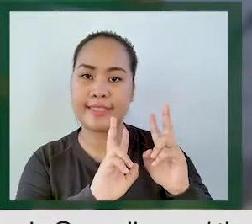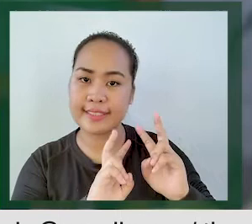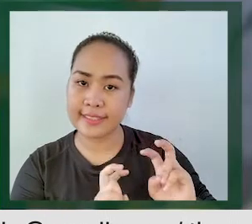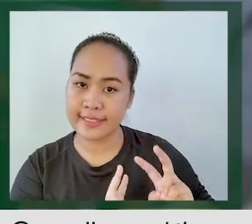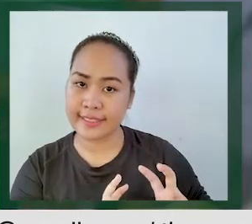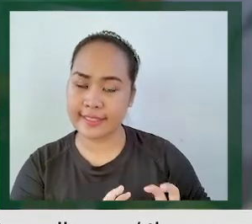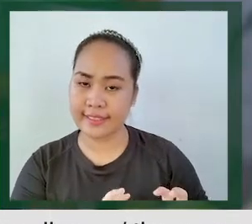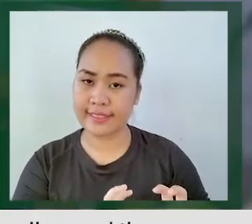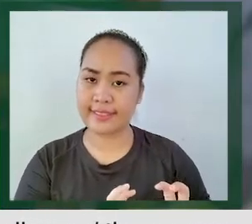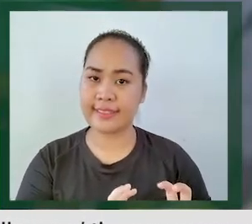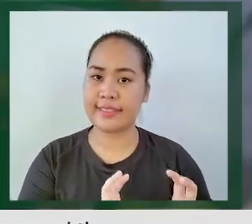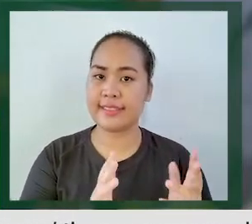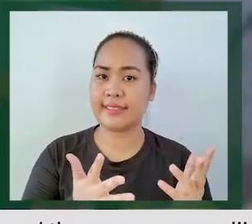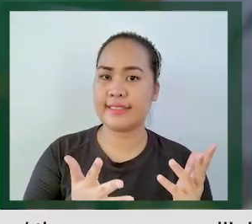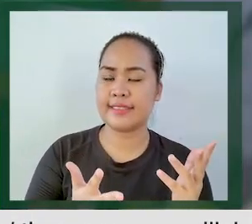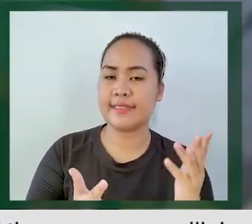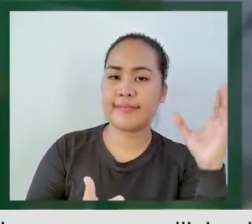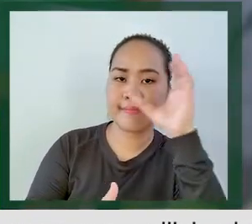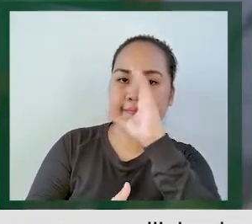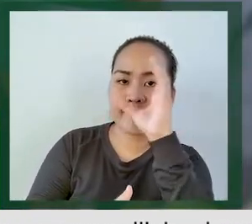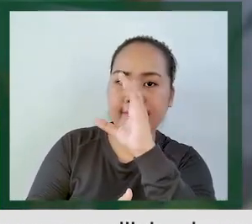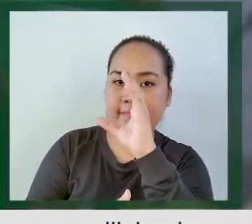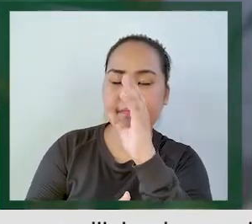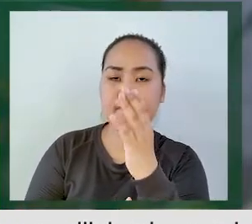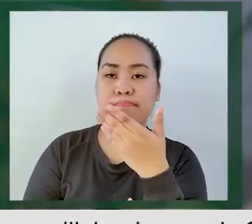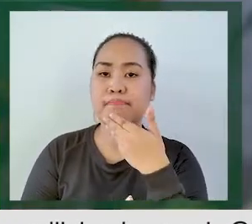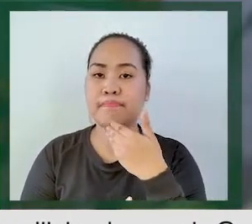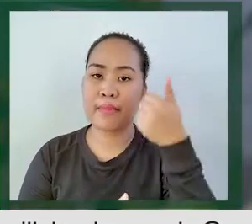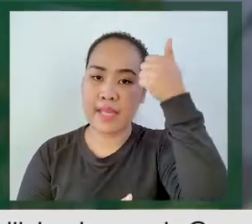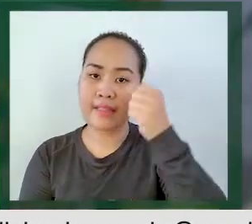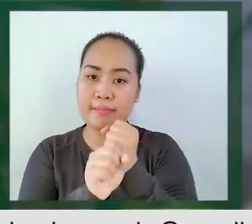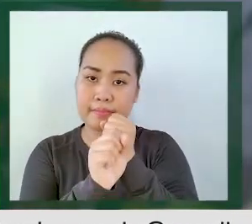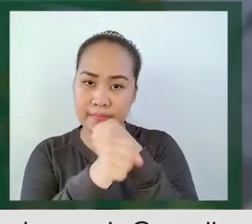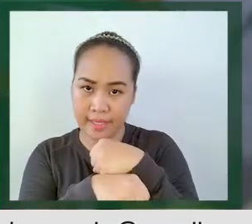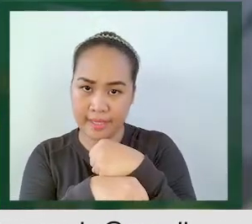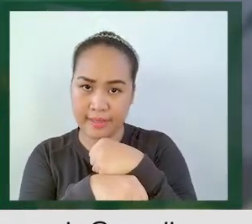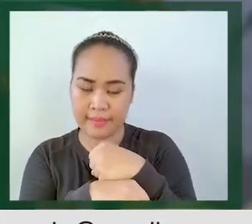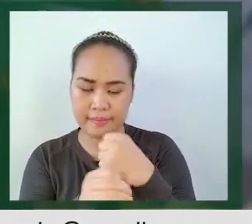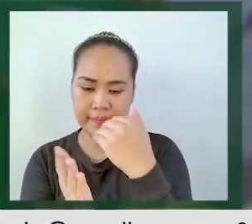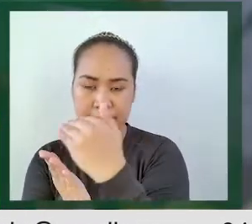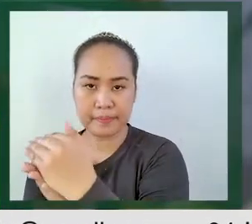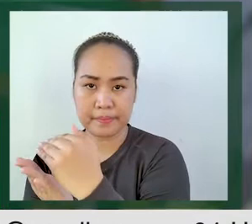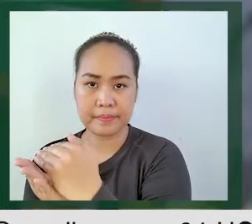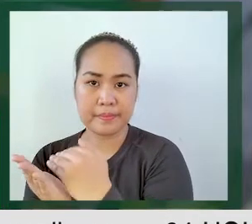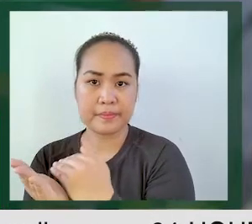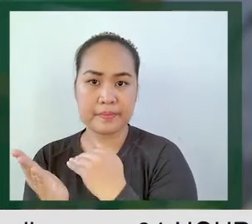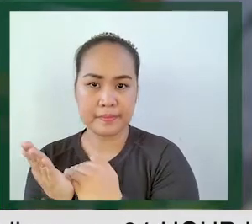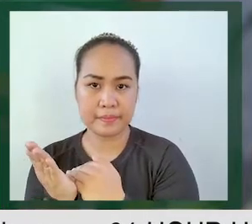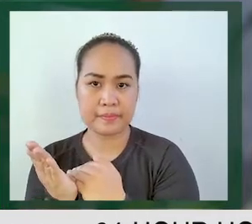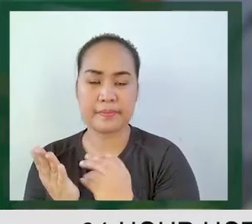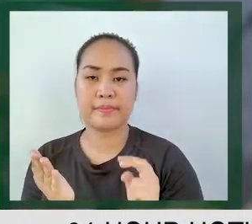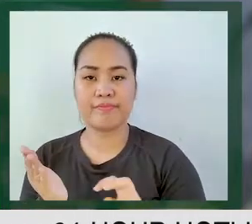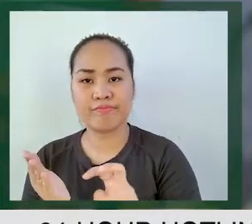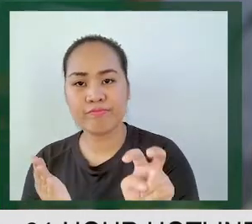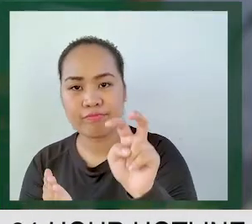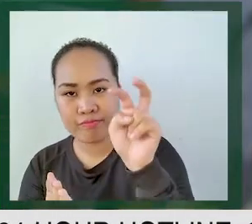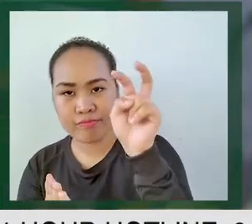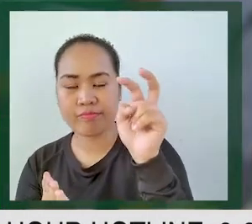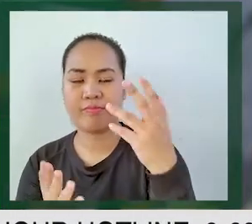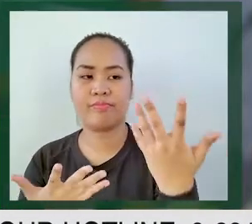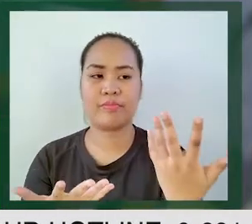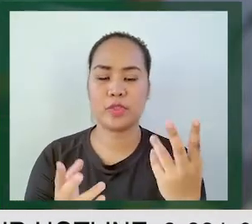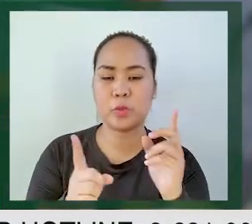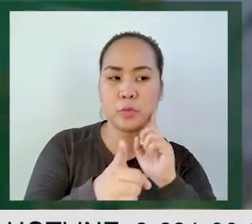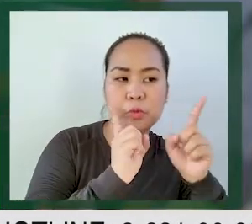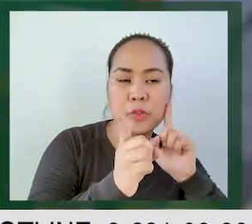trips at saka yung mga taong inyong nakausap, no, ang inyong mga kung kanino kayo may interactions, no. Kasi